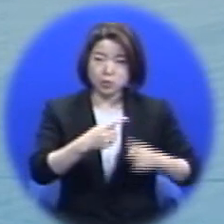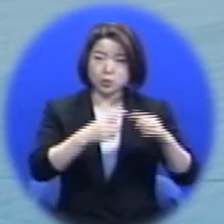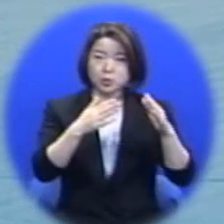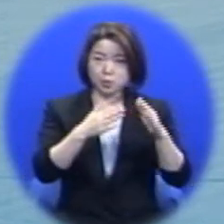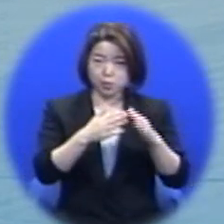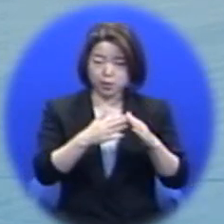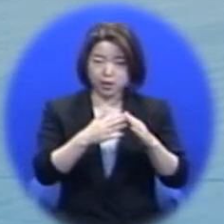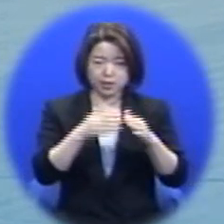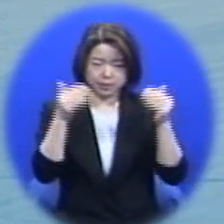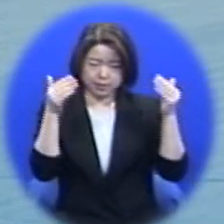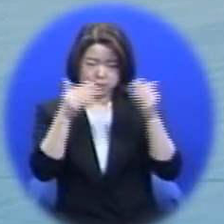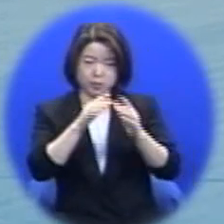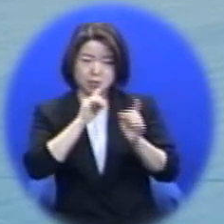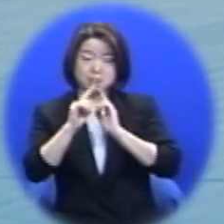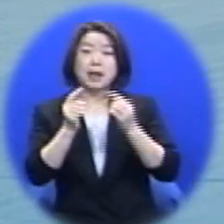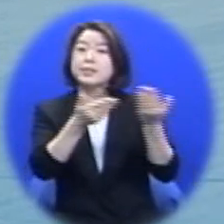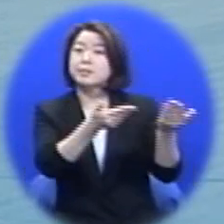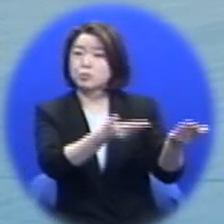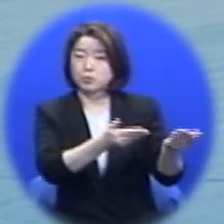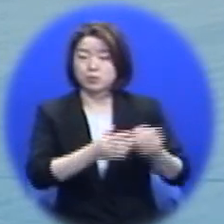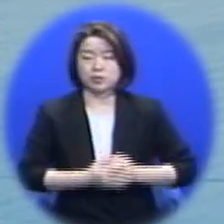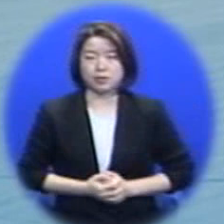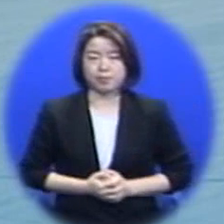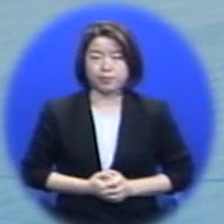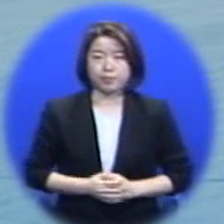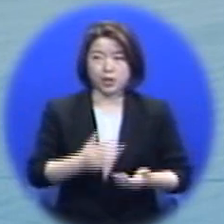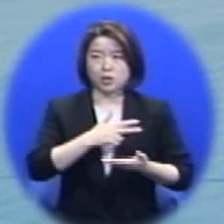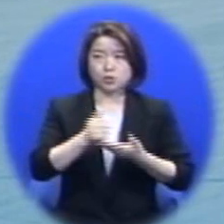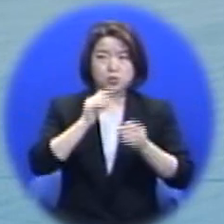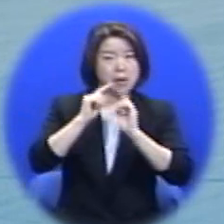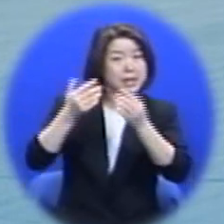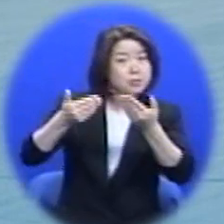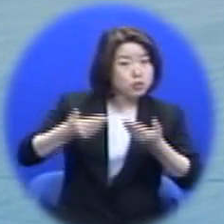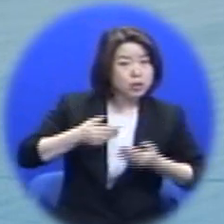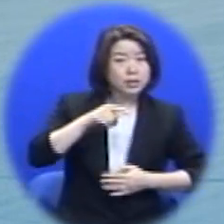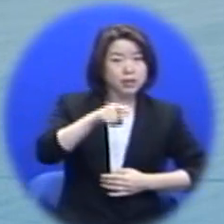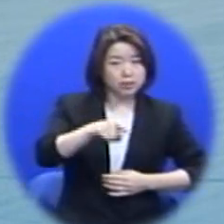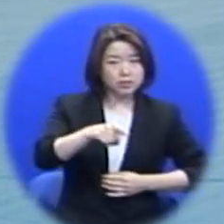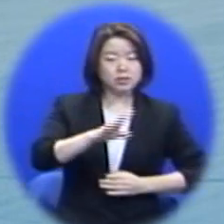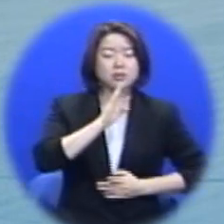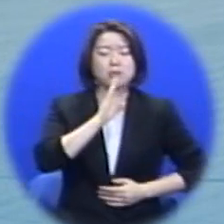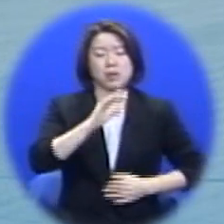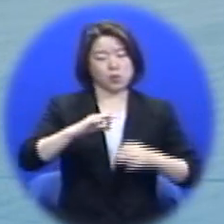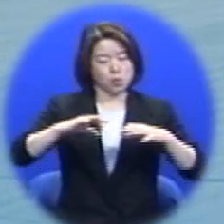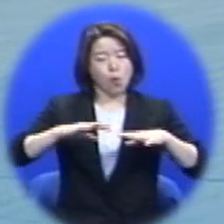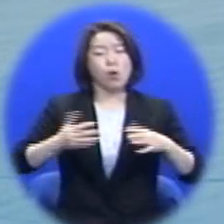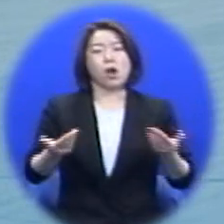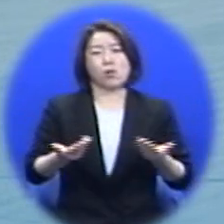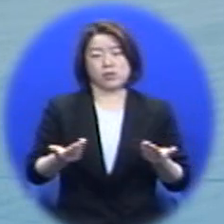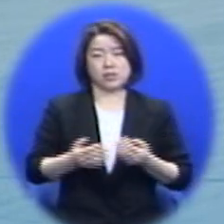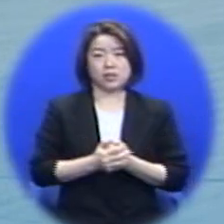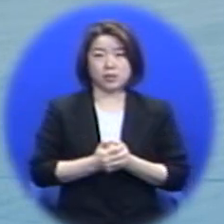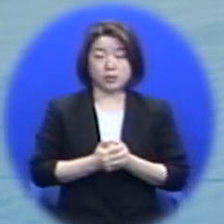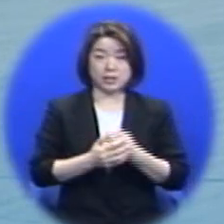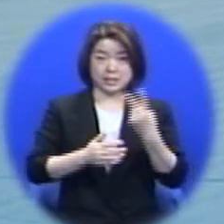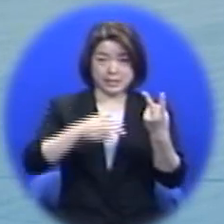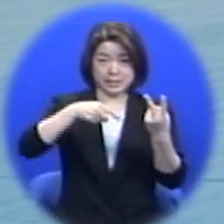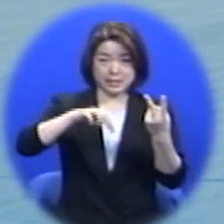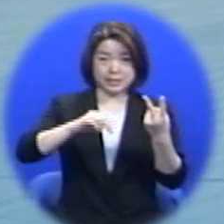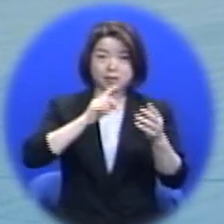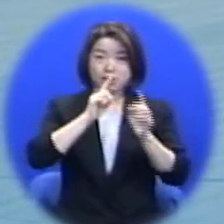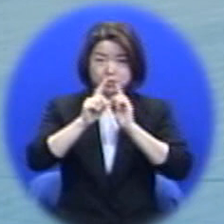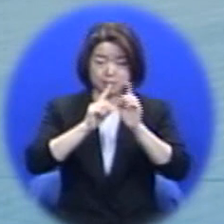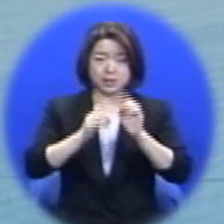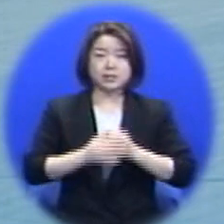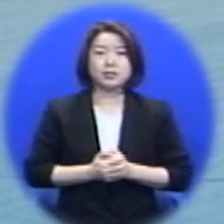한 겁니다. 주님이 말씀하셨다는 것은 정말 놀라운 일입니다. 2절 말씀에 보면 이렇게